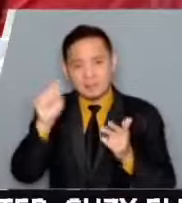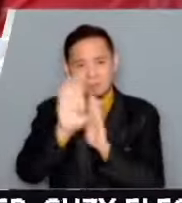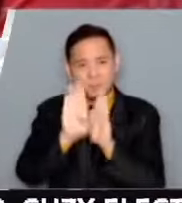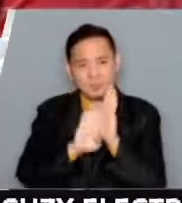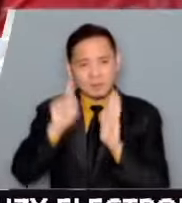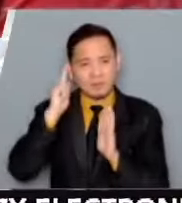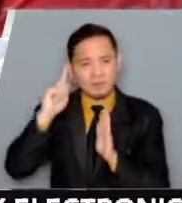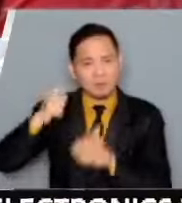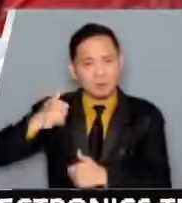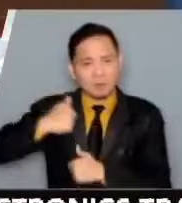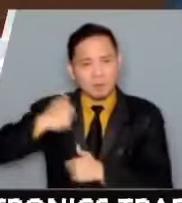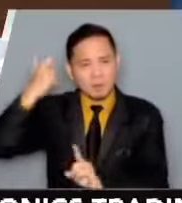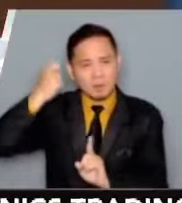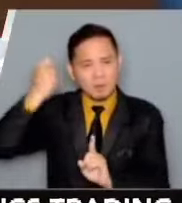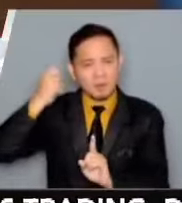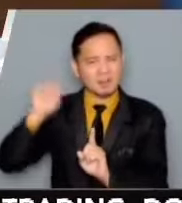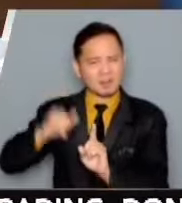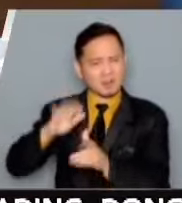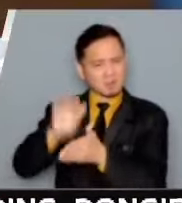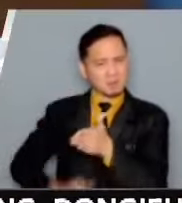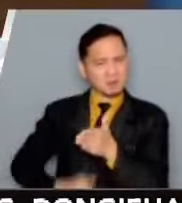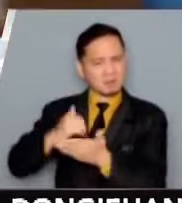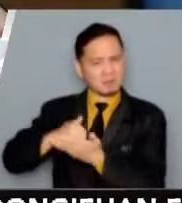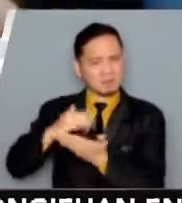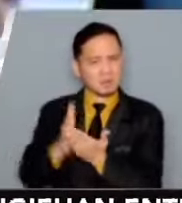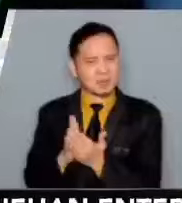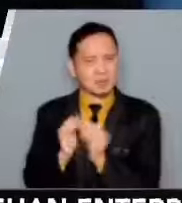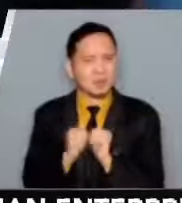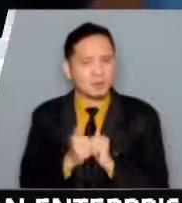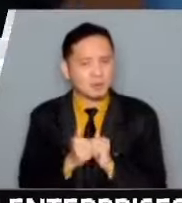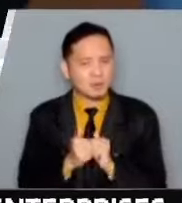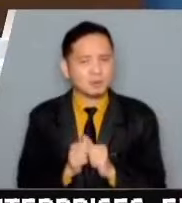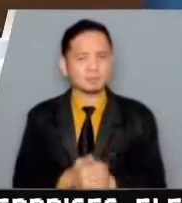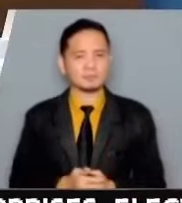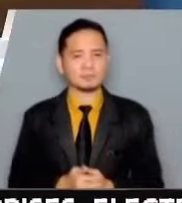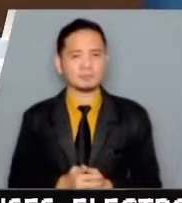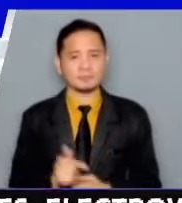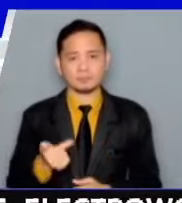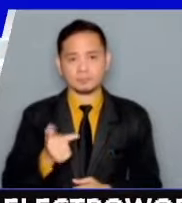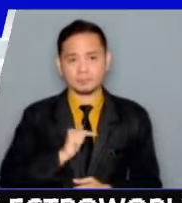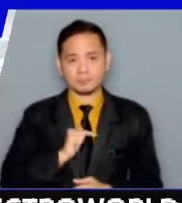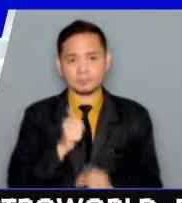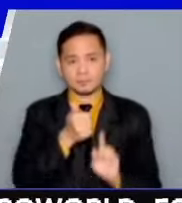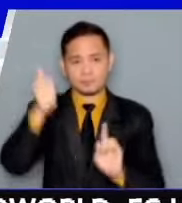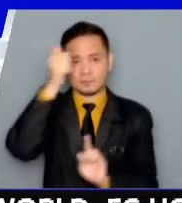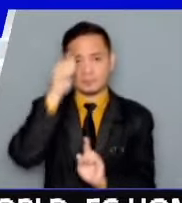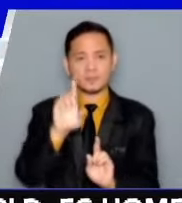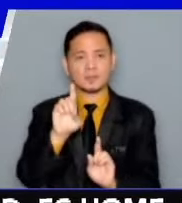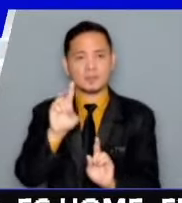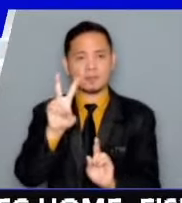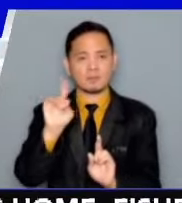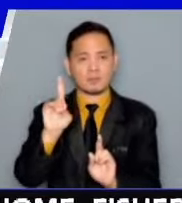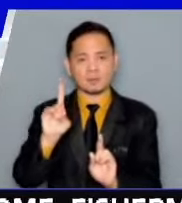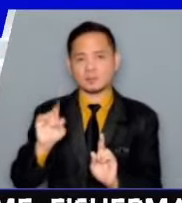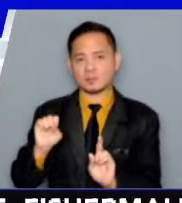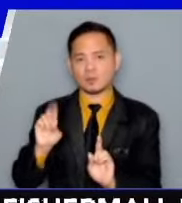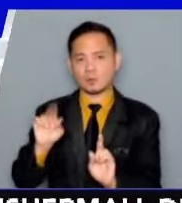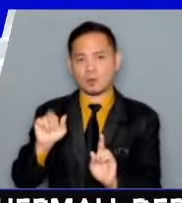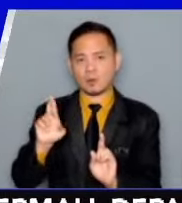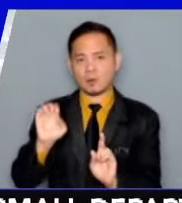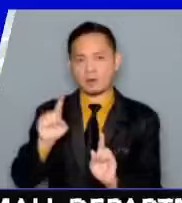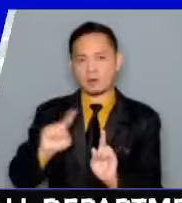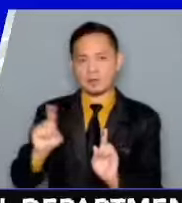budget papaano naman ito pinabulaanan ni House deputy Speaker David Suarez na mababawasan ang pensyon ng mga retiradong